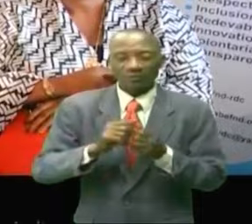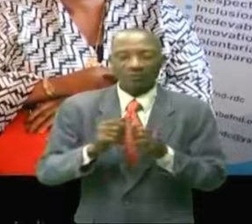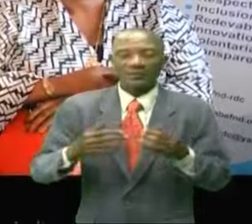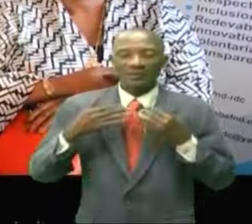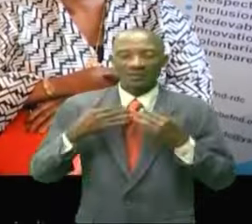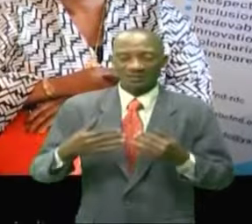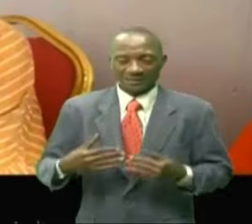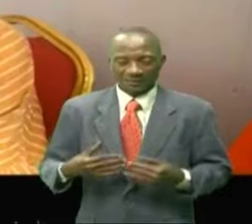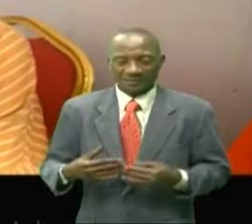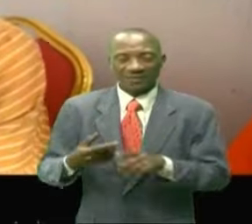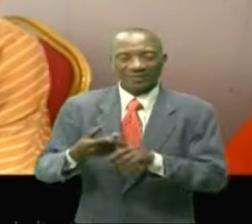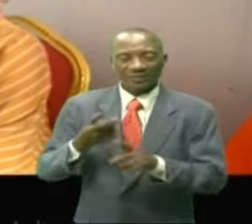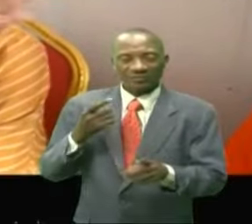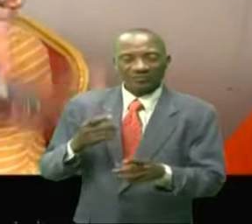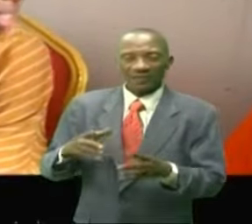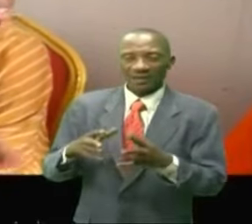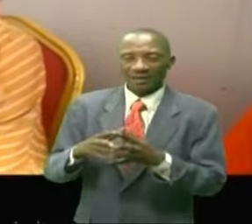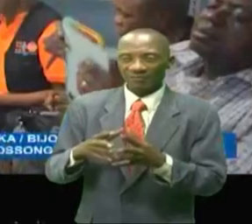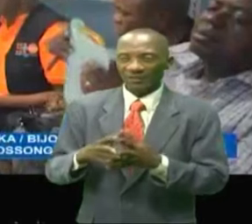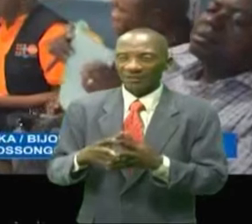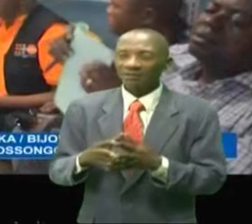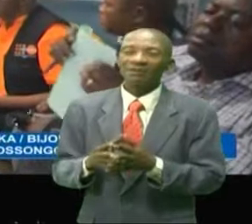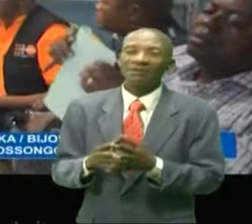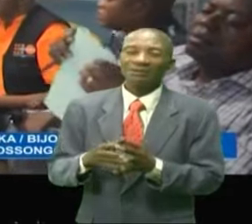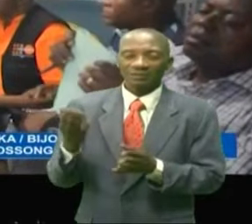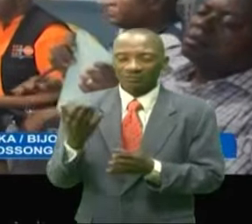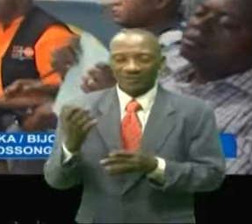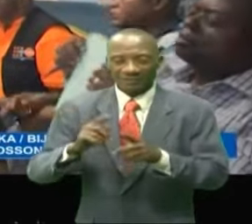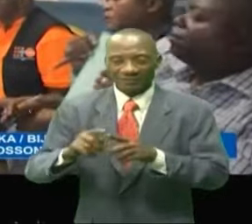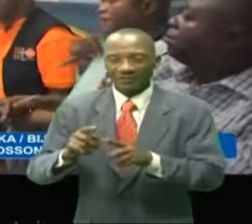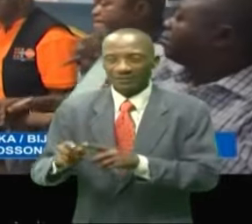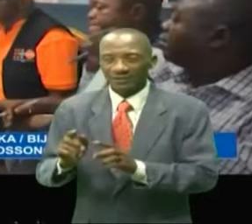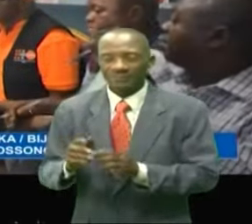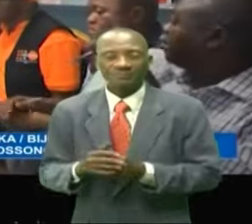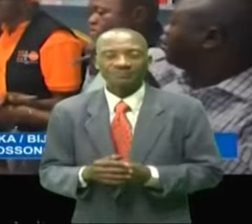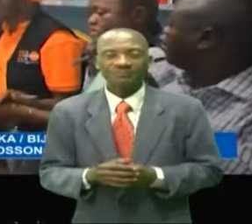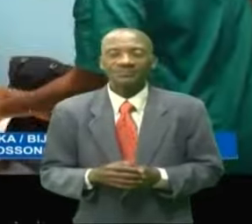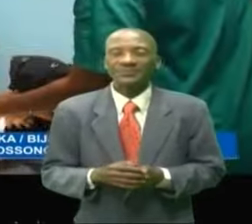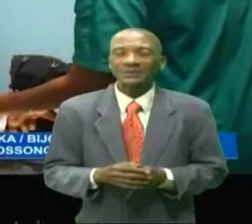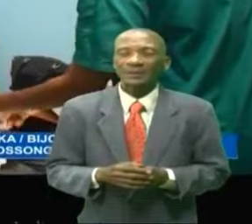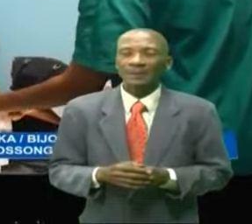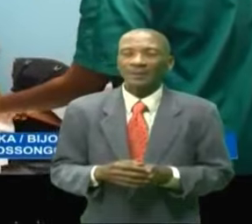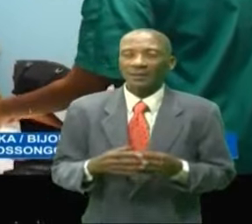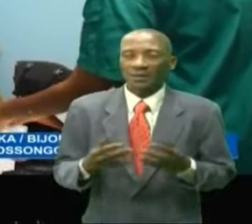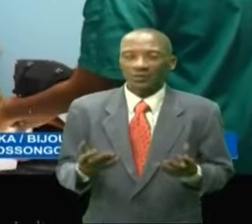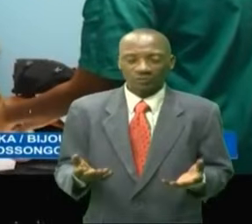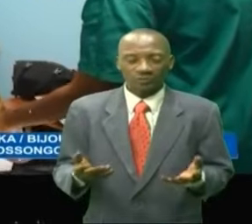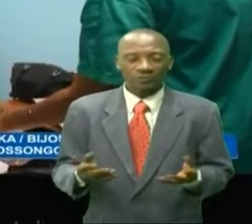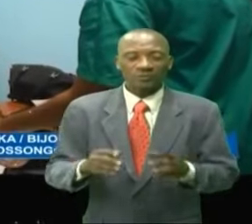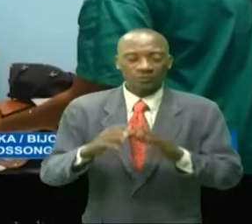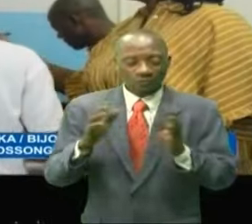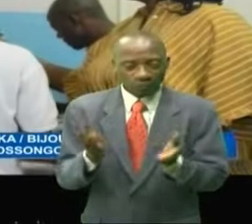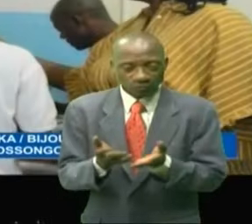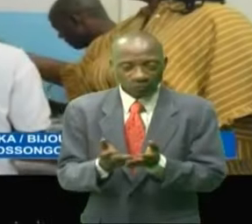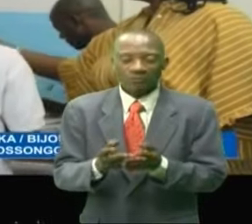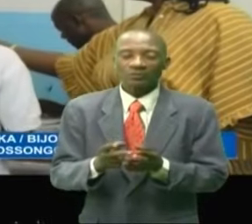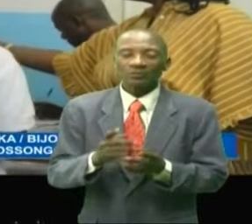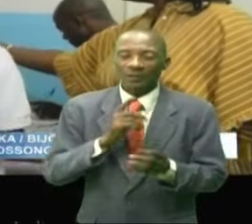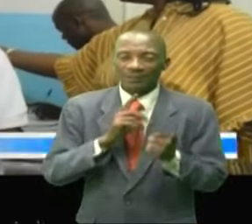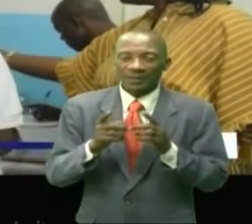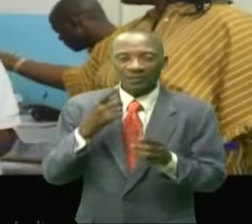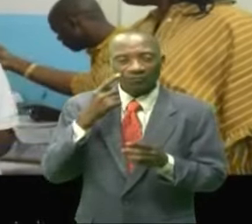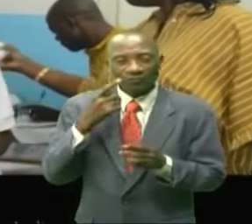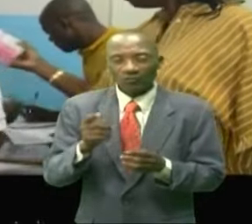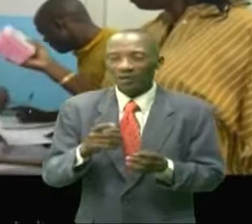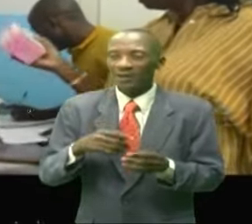à Abef à vous et vous à la patiente. L'objectif poursuivi est d'améliorer la gestion de la chaîne d'approvisionnement des